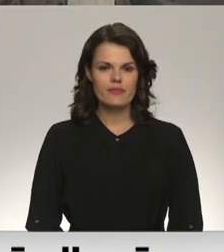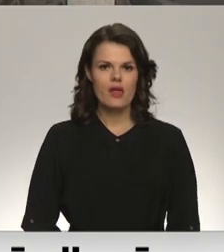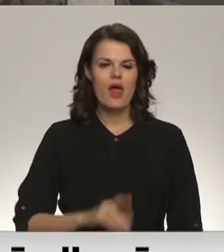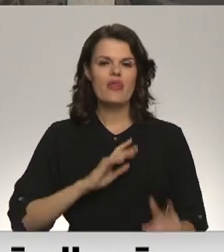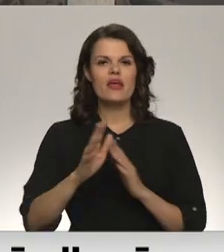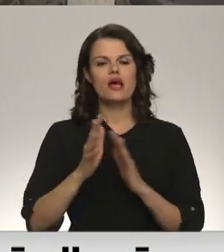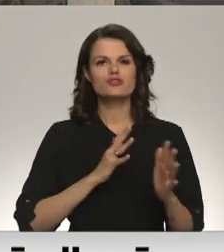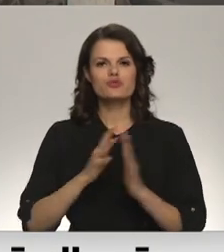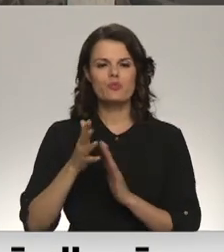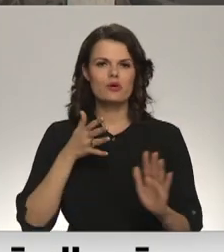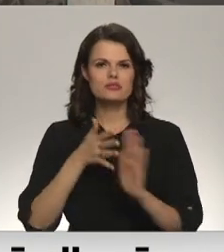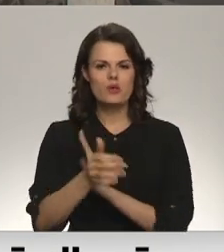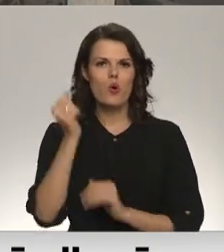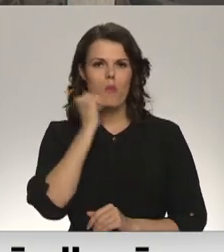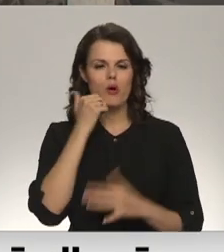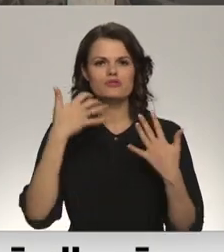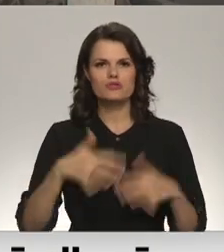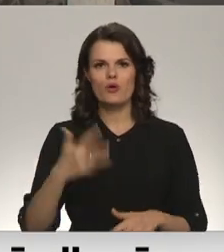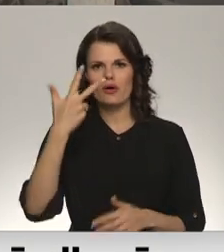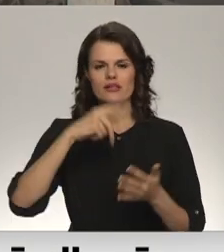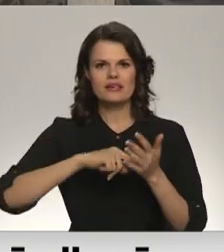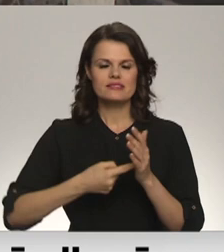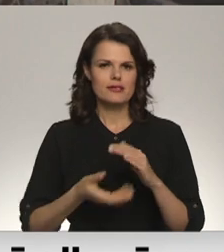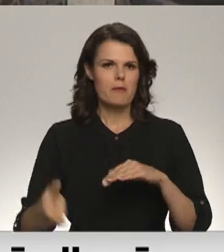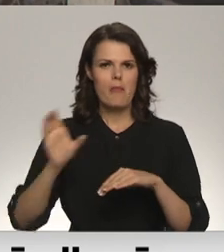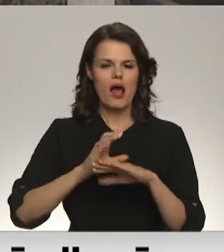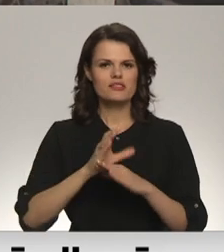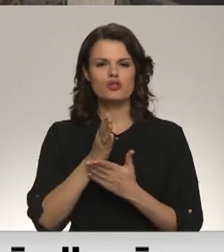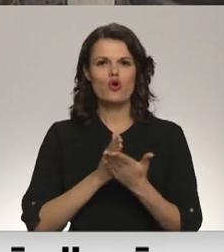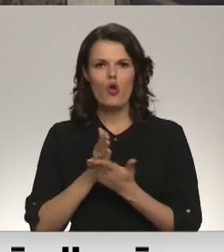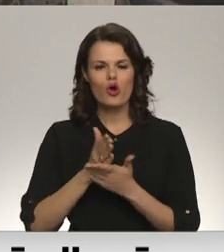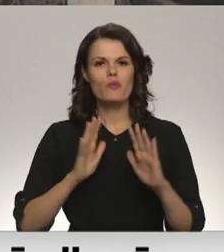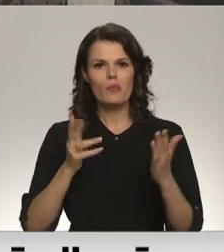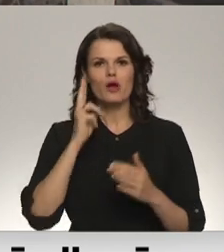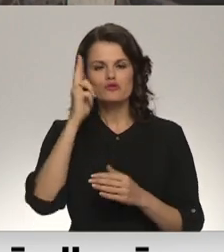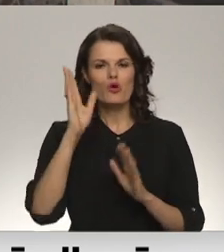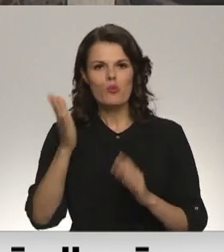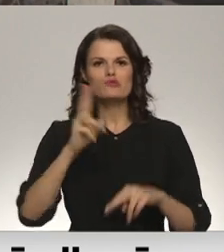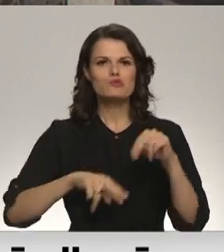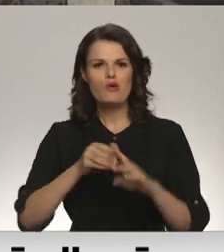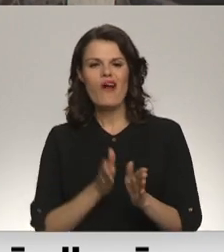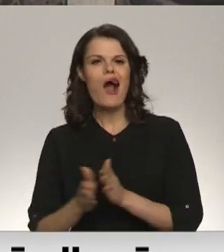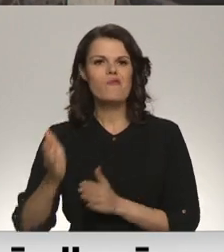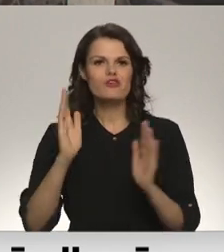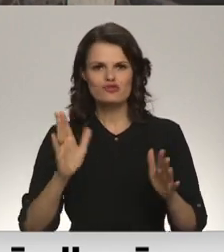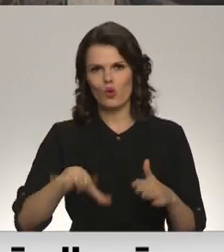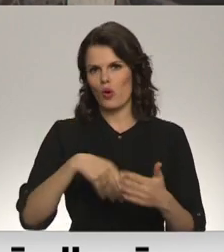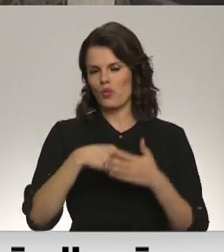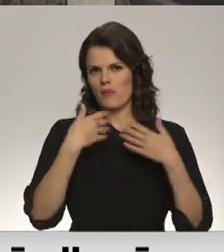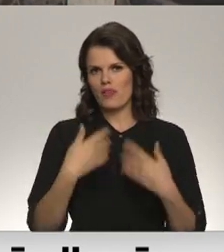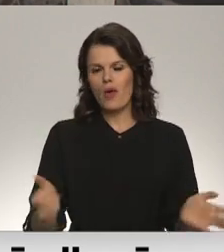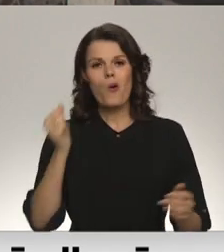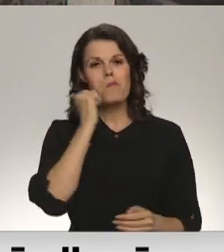Transporta plūsma cauri Bauskai jau trīs reizes pārsniedzot optimālo, tomēr daudzkārt solīta apvedzeļa joprojām nav. Bauščinieku